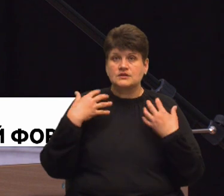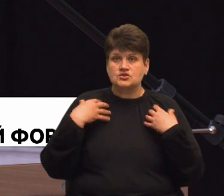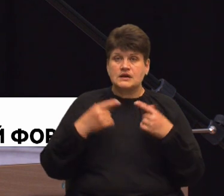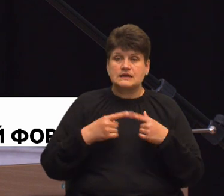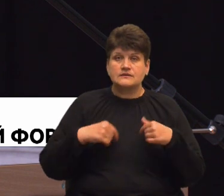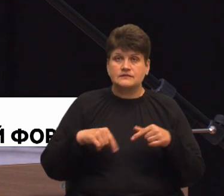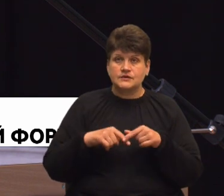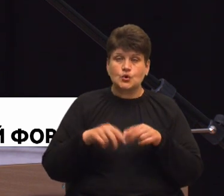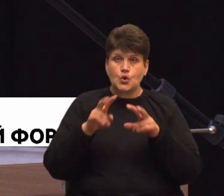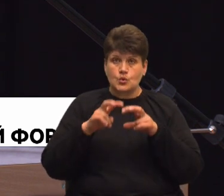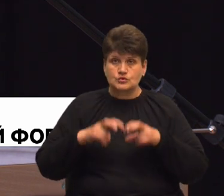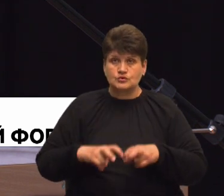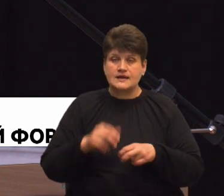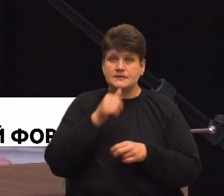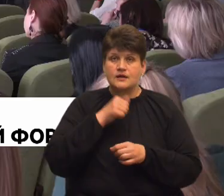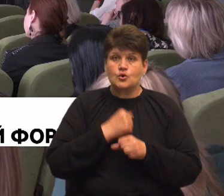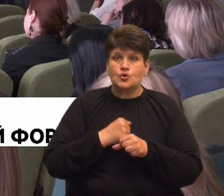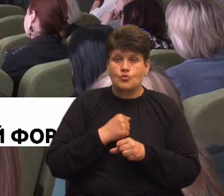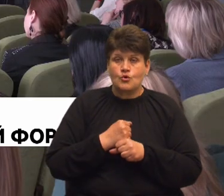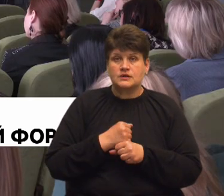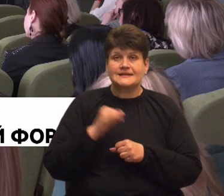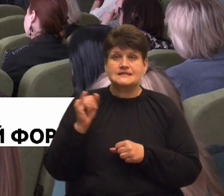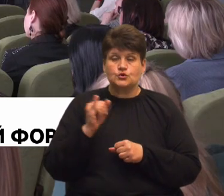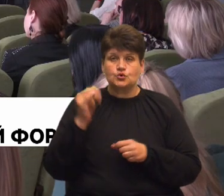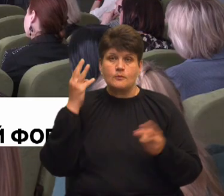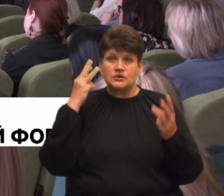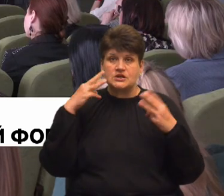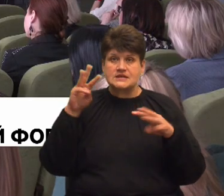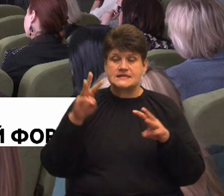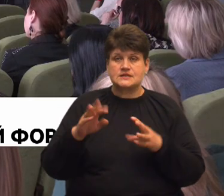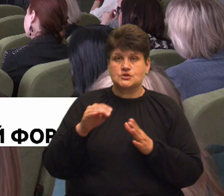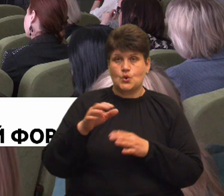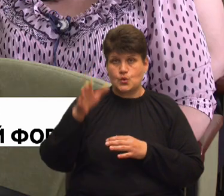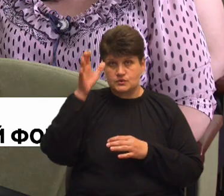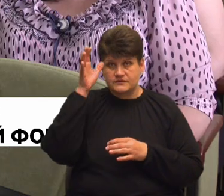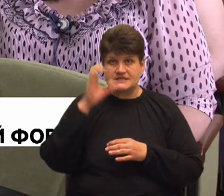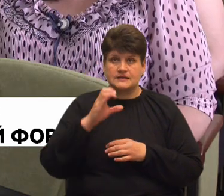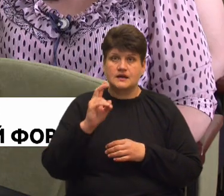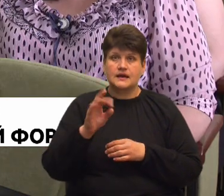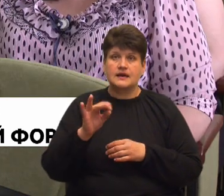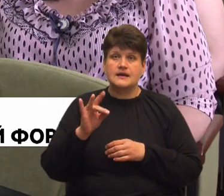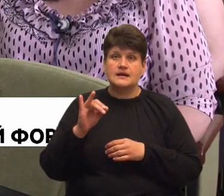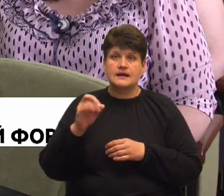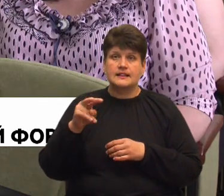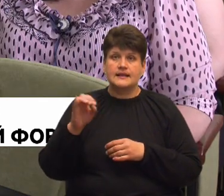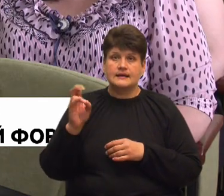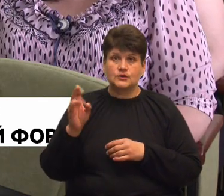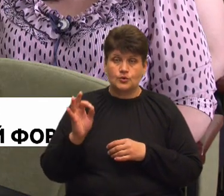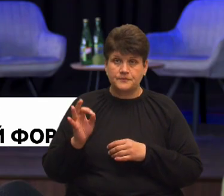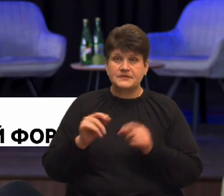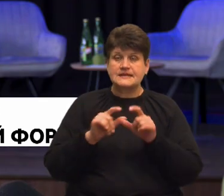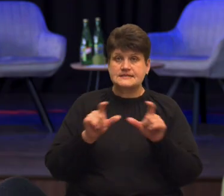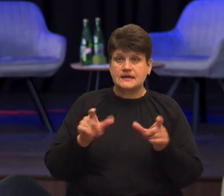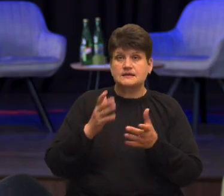та дослідної експериментальної роботи інституту модернізації змісту освіти Світлана Кириленко заклад має на митці